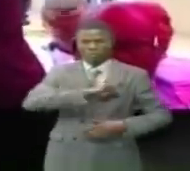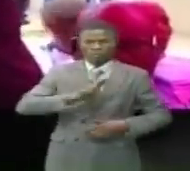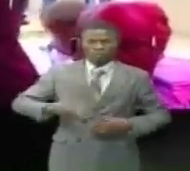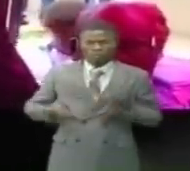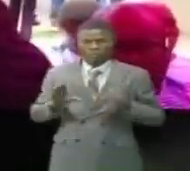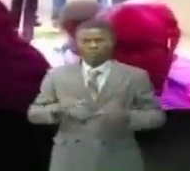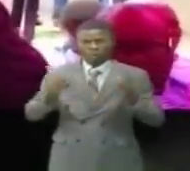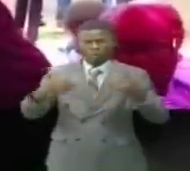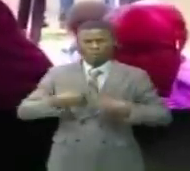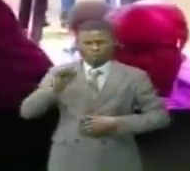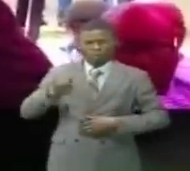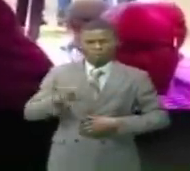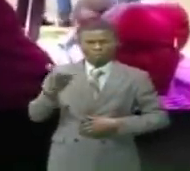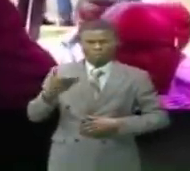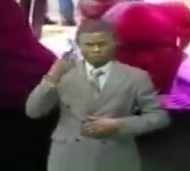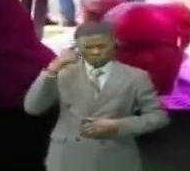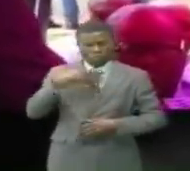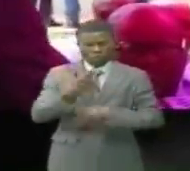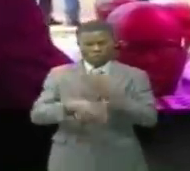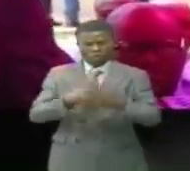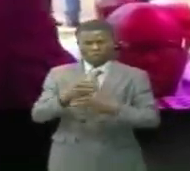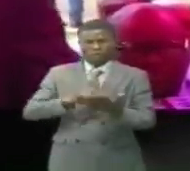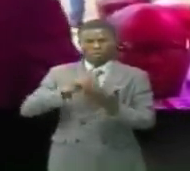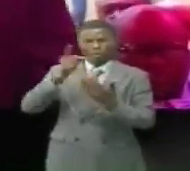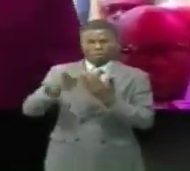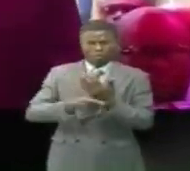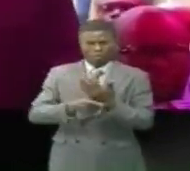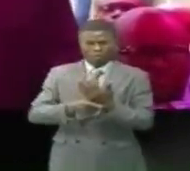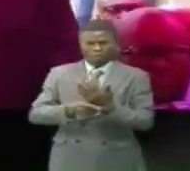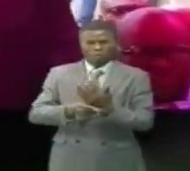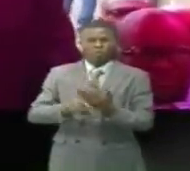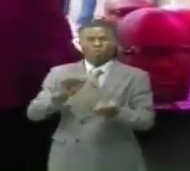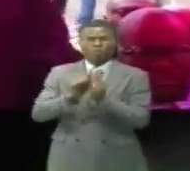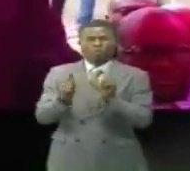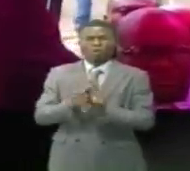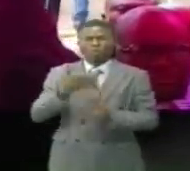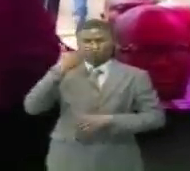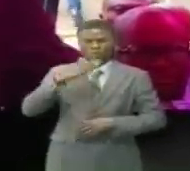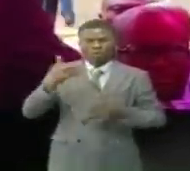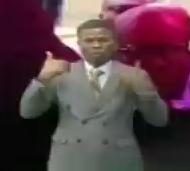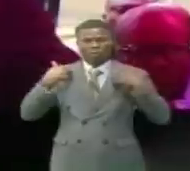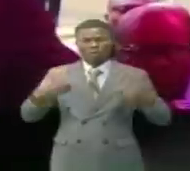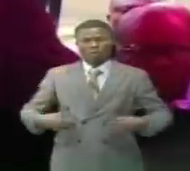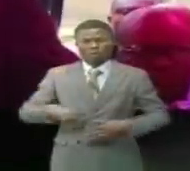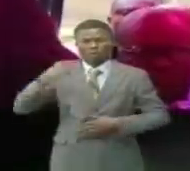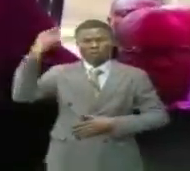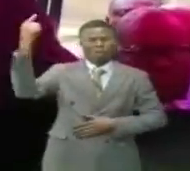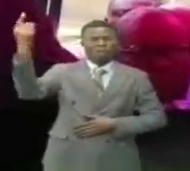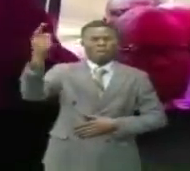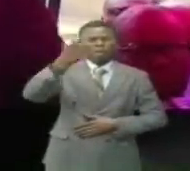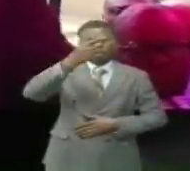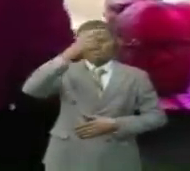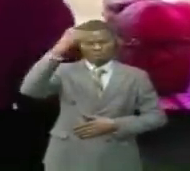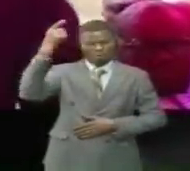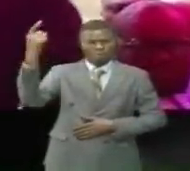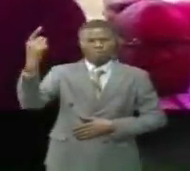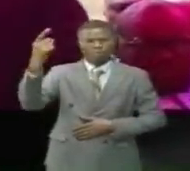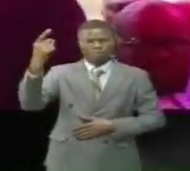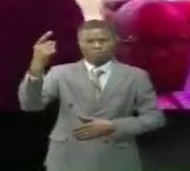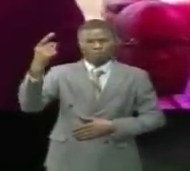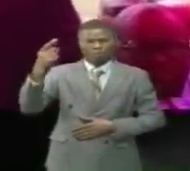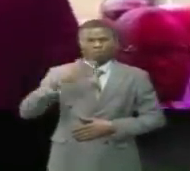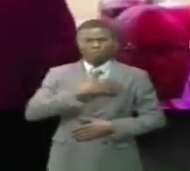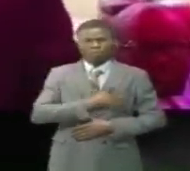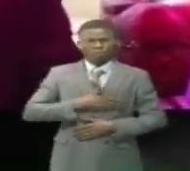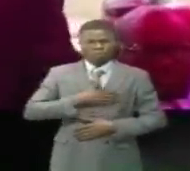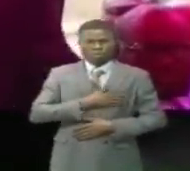grandement besoin pour concrétiser les programmes de couverture santé universelle, cher